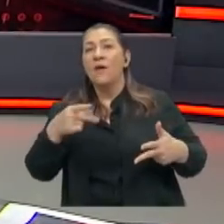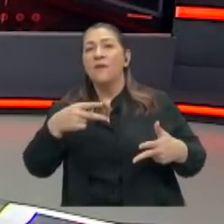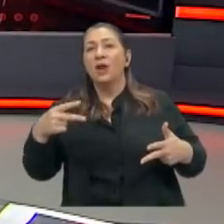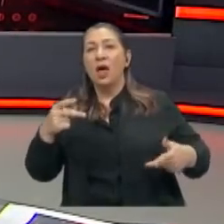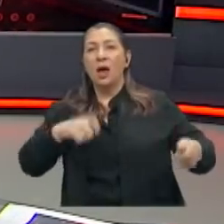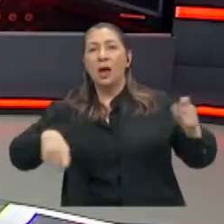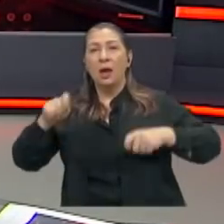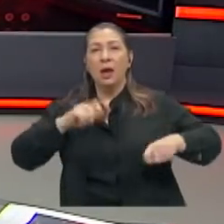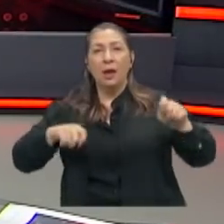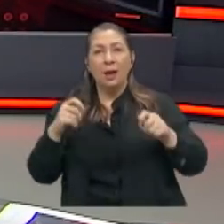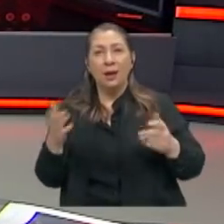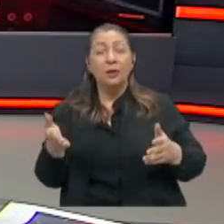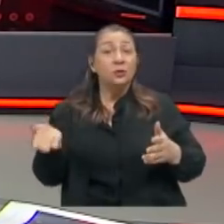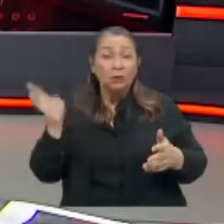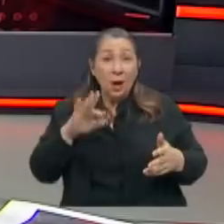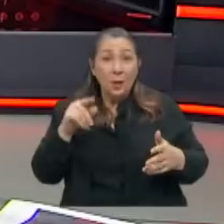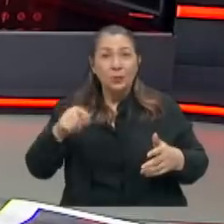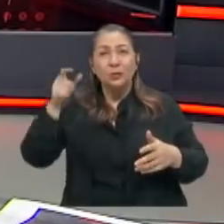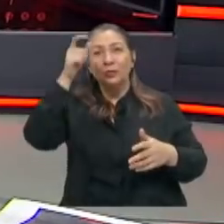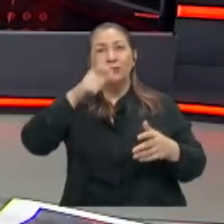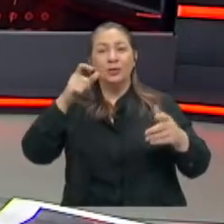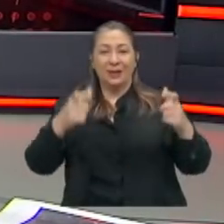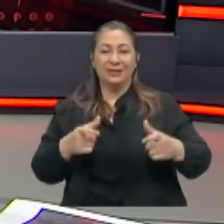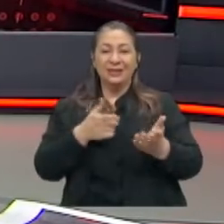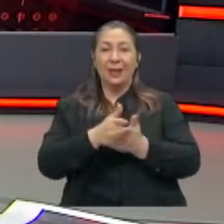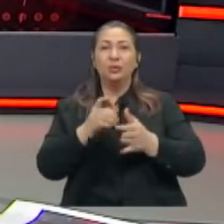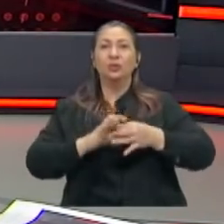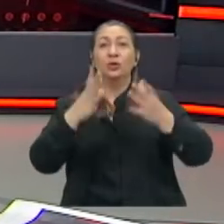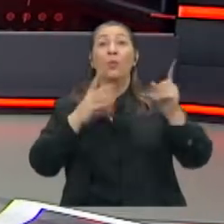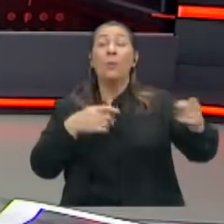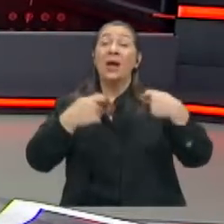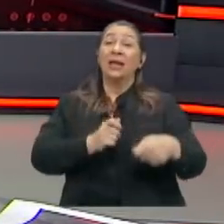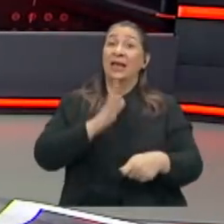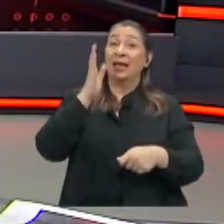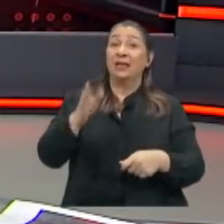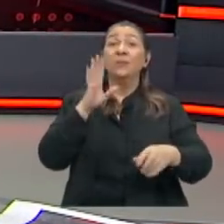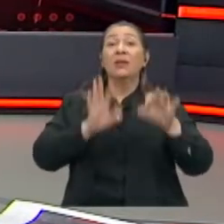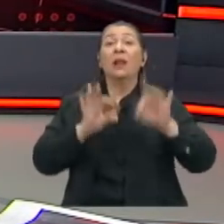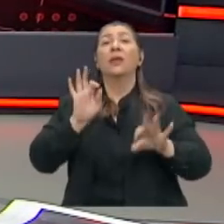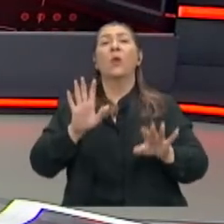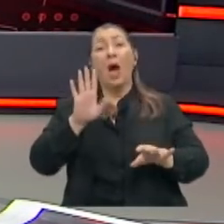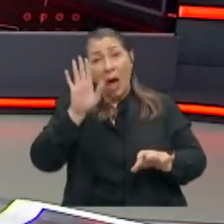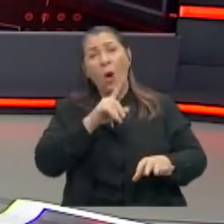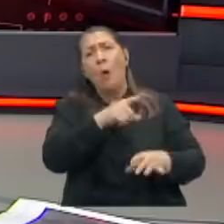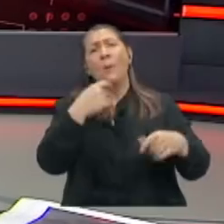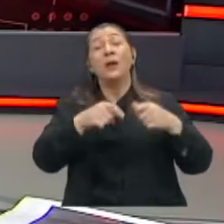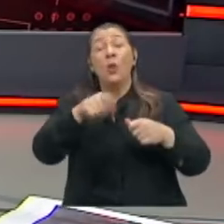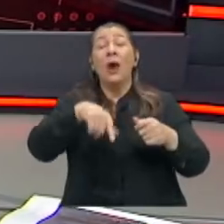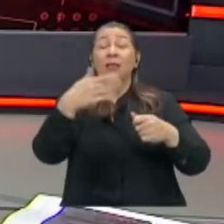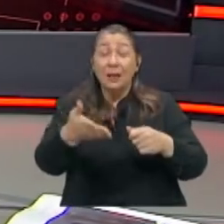falan yapıyorlar. Sonra da bu ülkenin tarımı çözülsün diye bekleniyor. Bu banka da gidip denetlemiyor. Ha o banka tabii bu